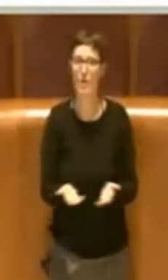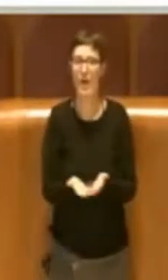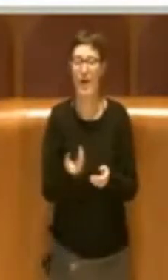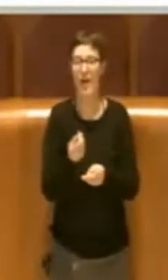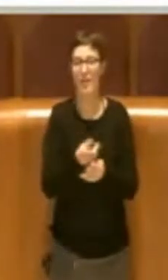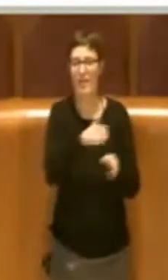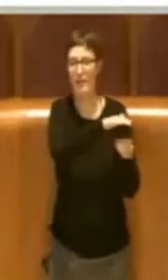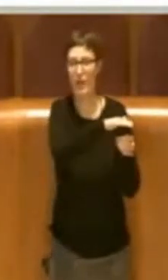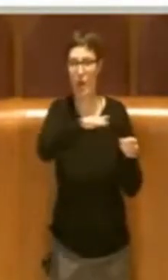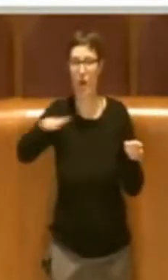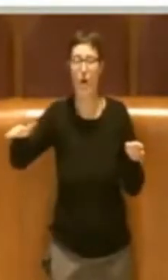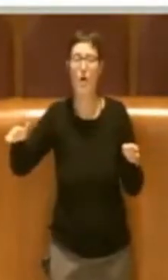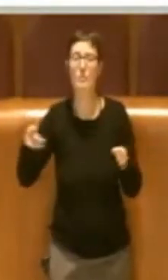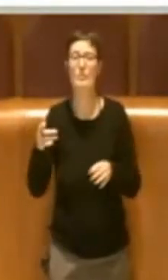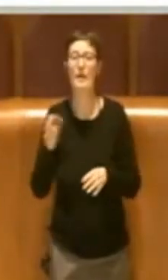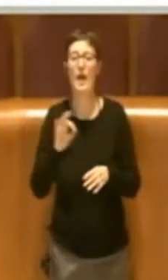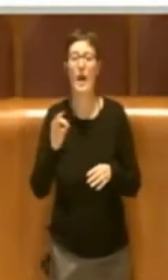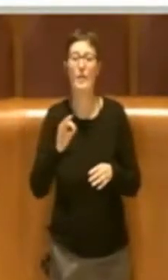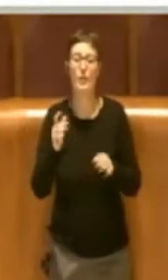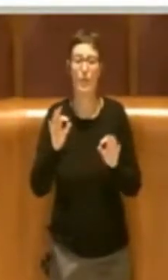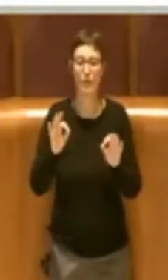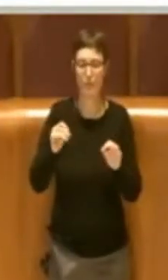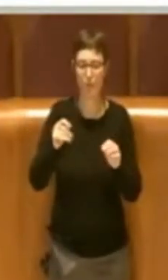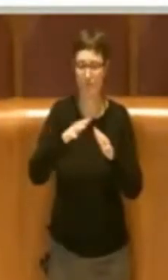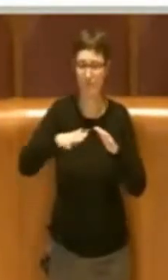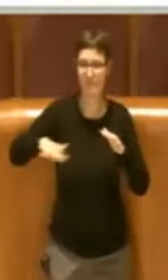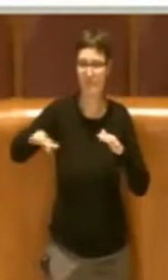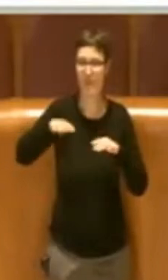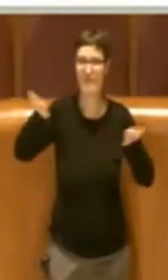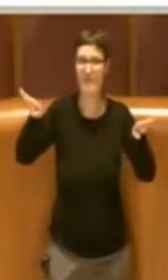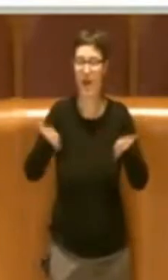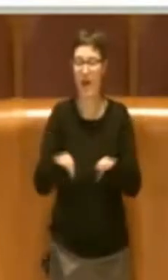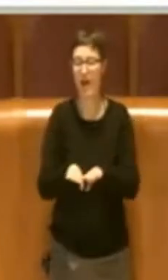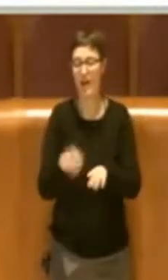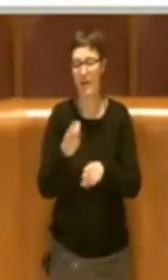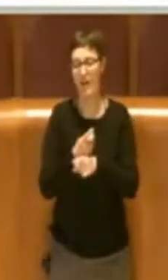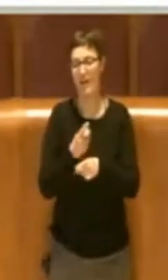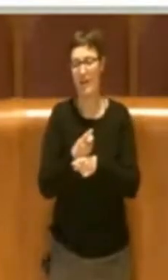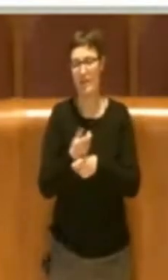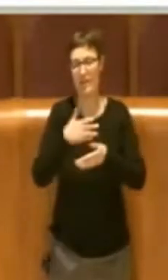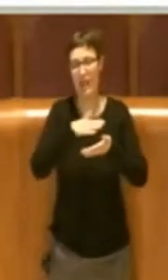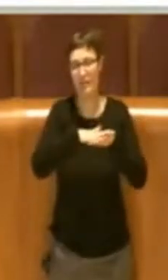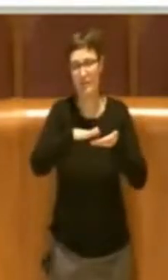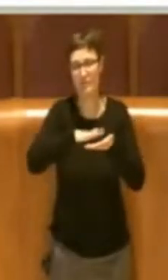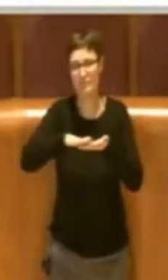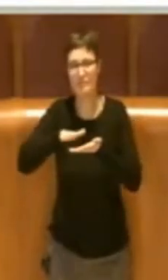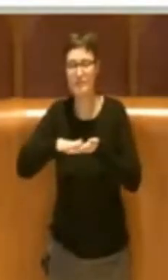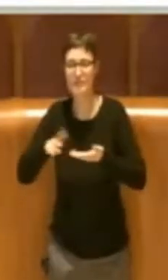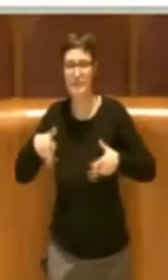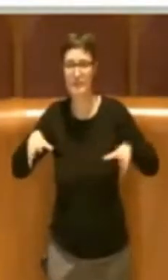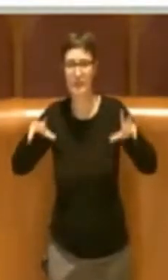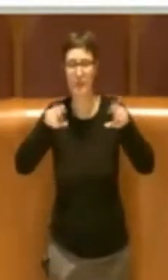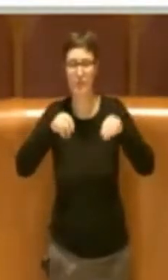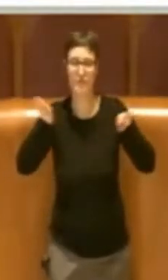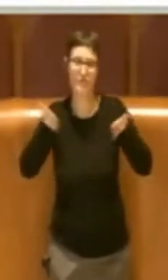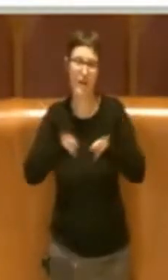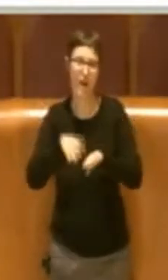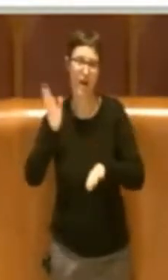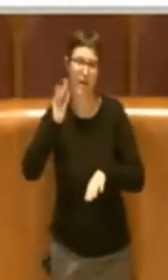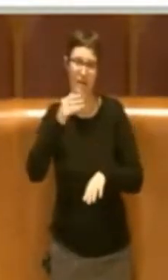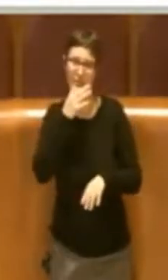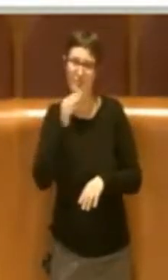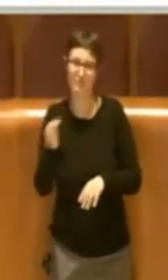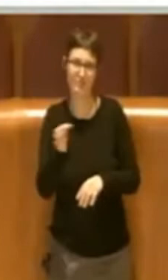i profili della valle, ricostituirli, rimodellare quella valle meravigliosa. E